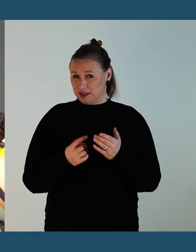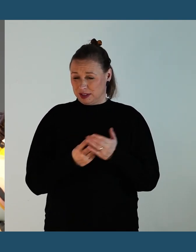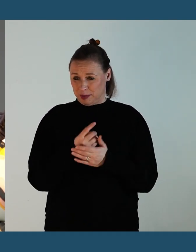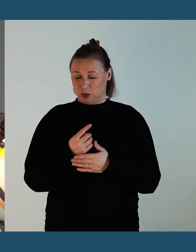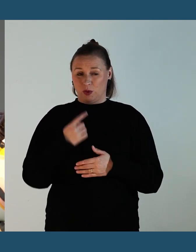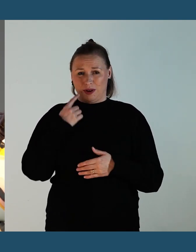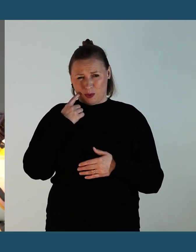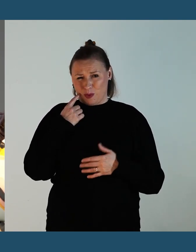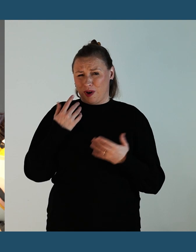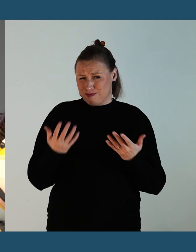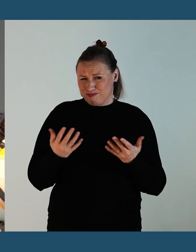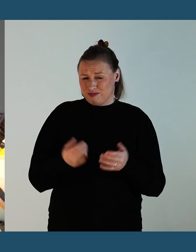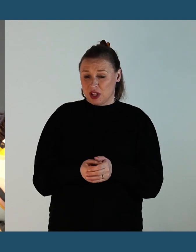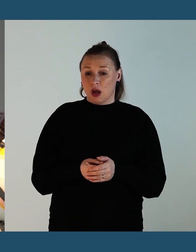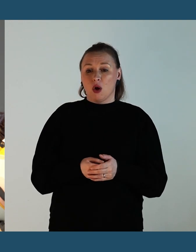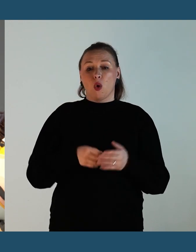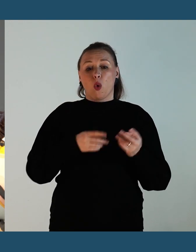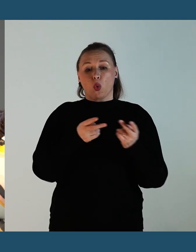miten